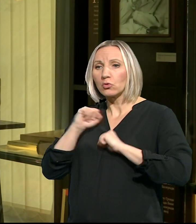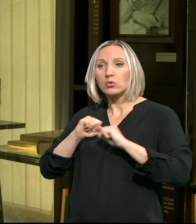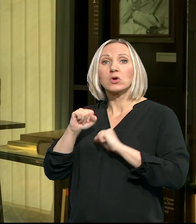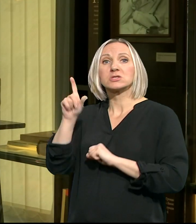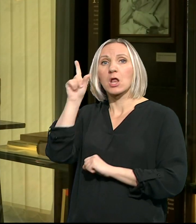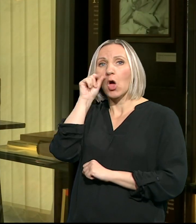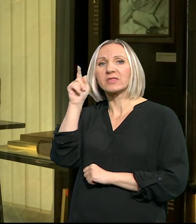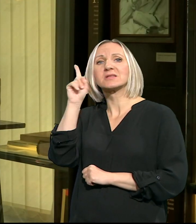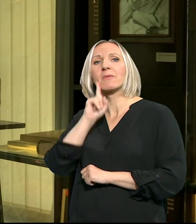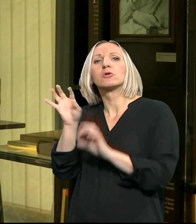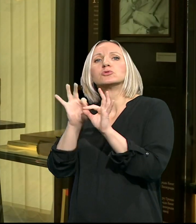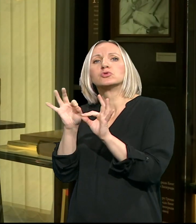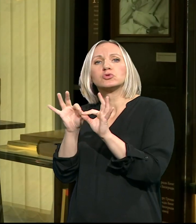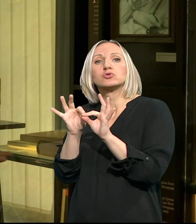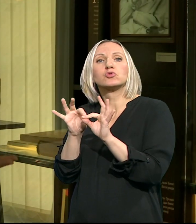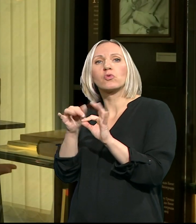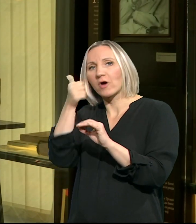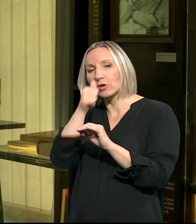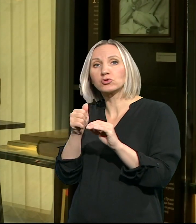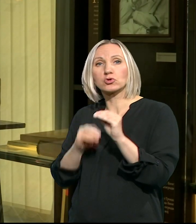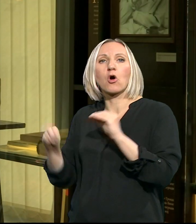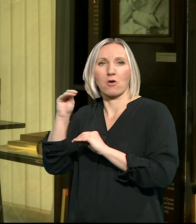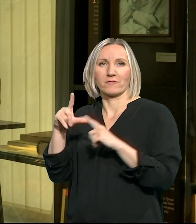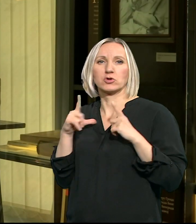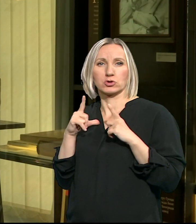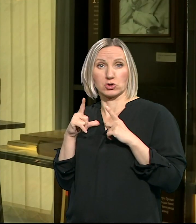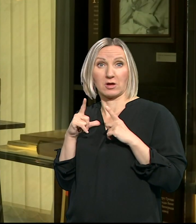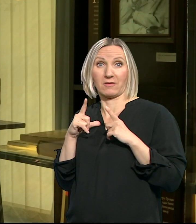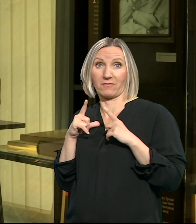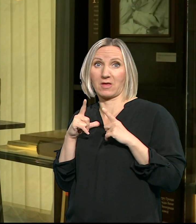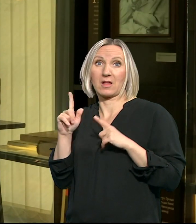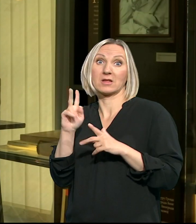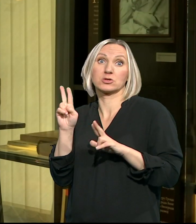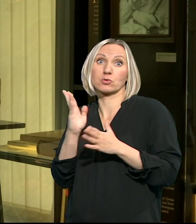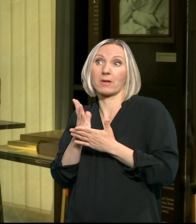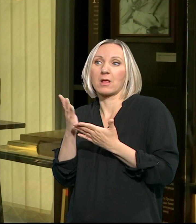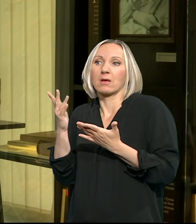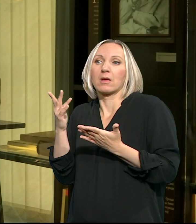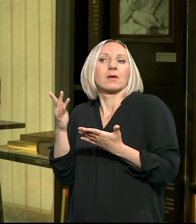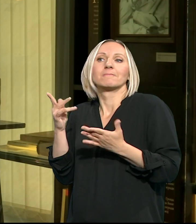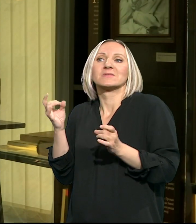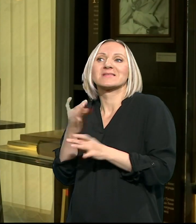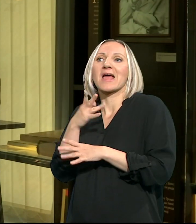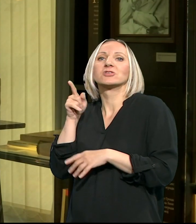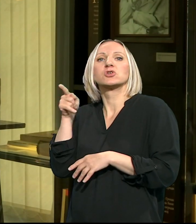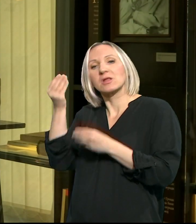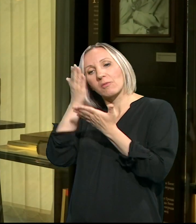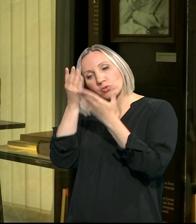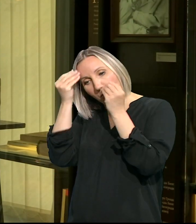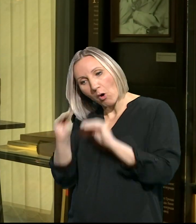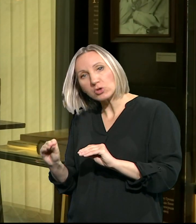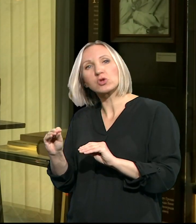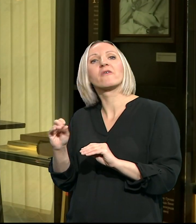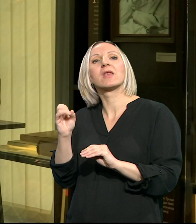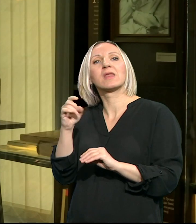majku sačuva što življem, jer oni nisu imali tu sreću zapravo da budu cenjeni u ono vreme kada su živeli i